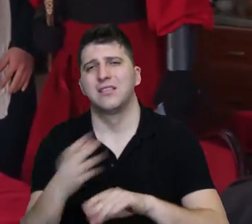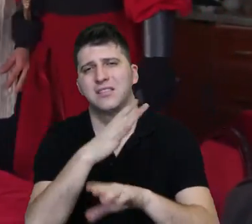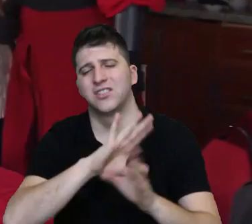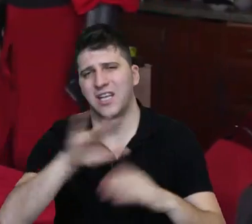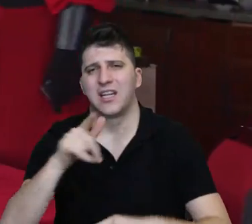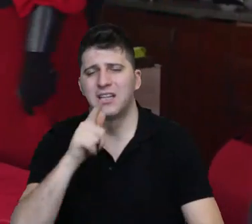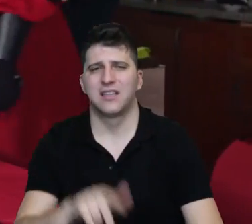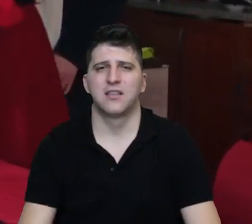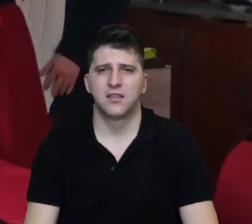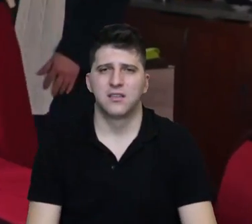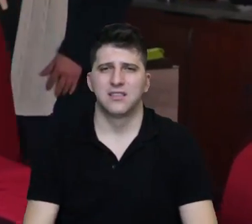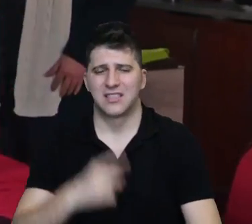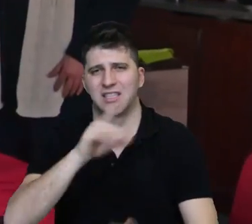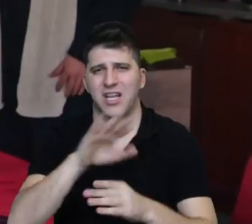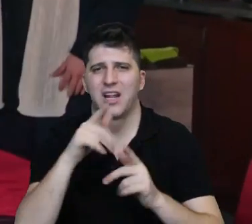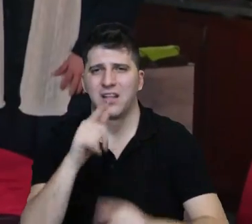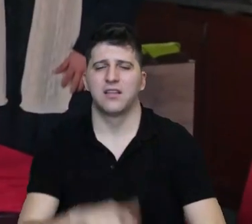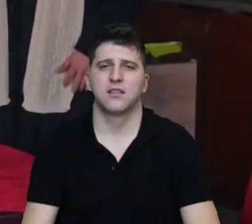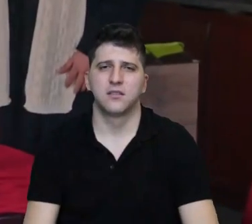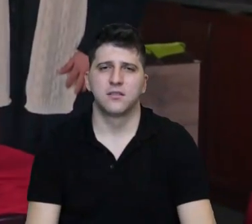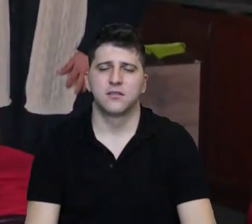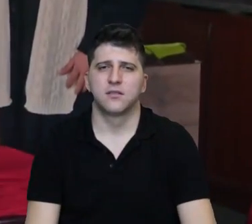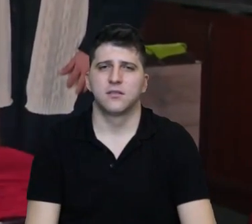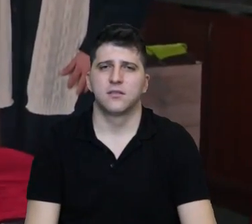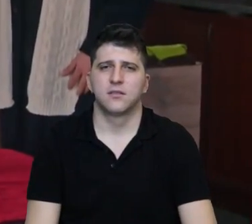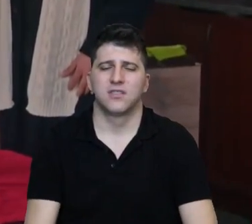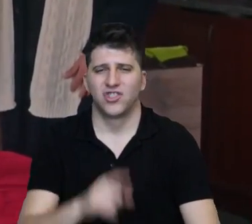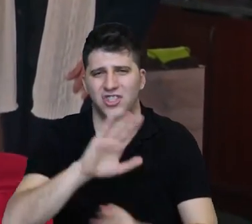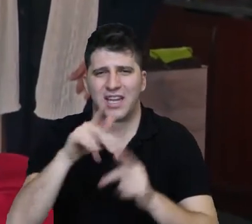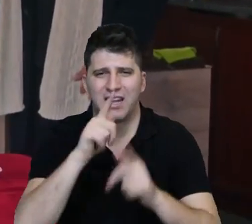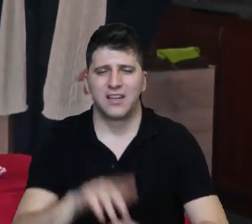Çekil. Sen de çekil. İsmail'e dik dik bakıyor. Çekil.